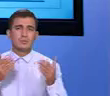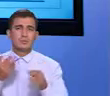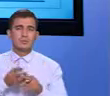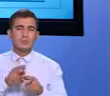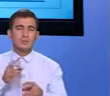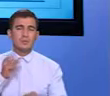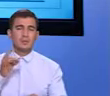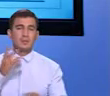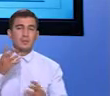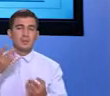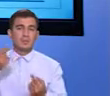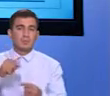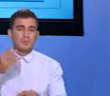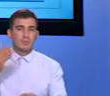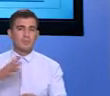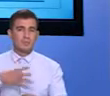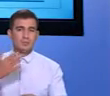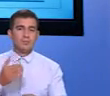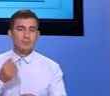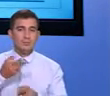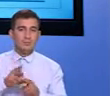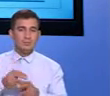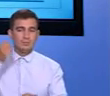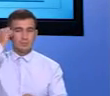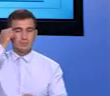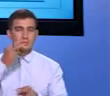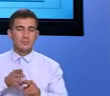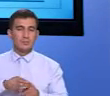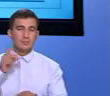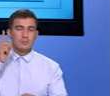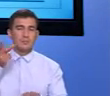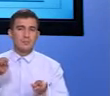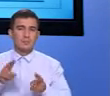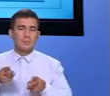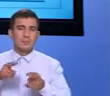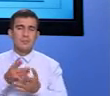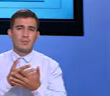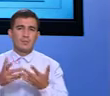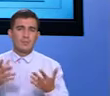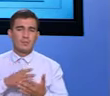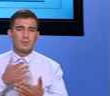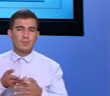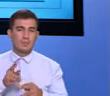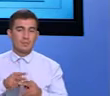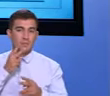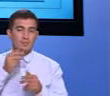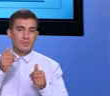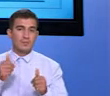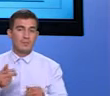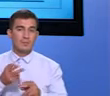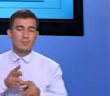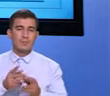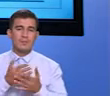edi. Va jadvalda yodgorliklar, ya'ni qadimgi Xorazmda mavjud bo'lgan Kuzali qirq, Jonboz qal'a, Qo'yqirilgan